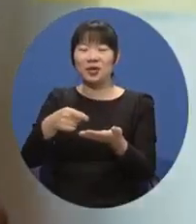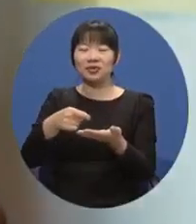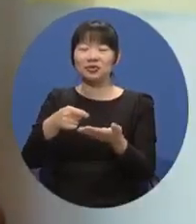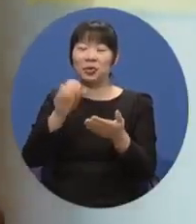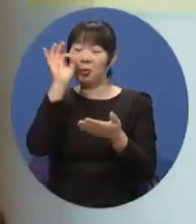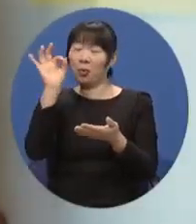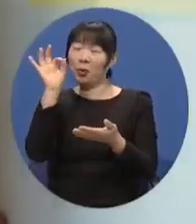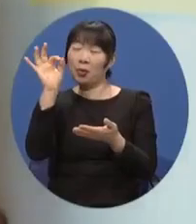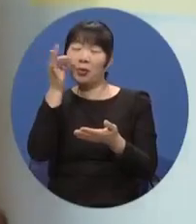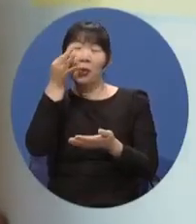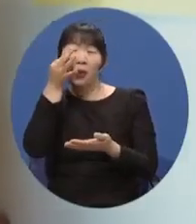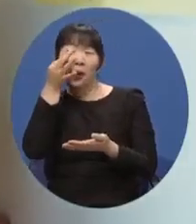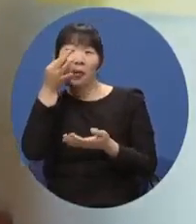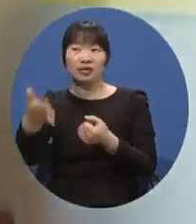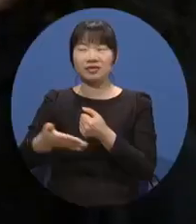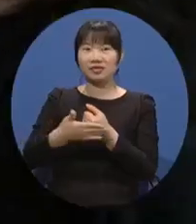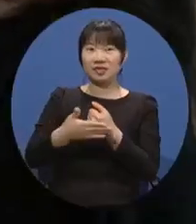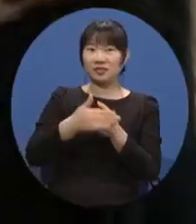있다는데요.